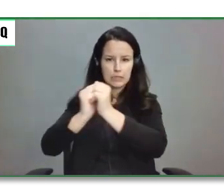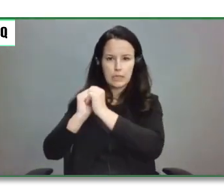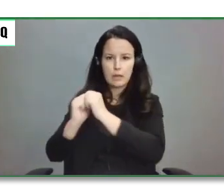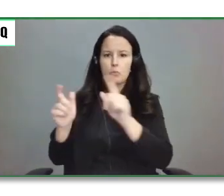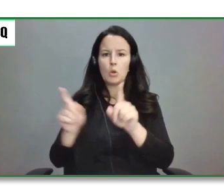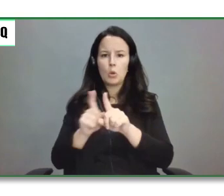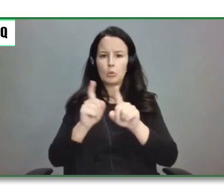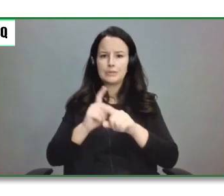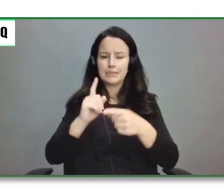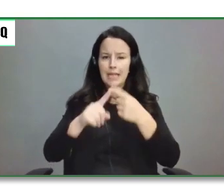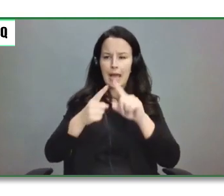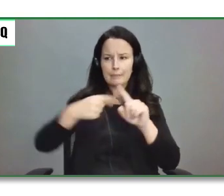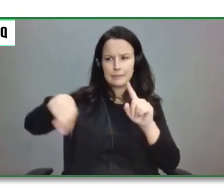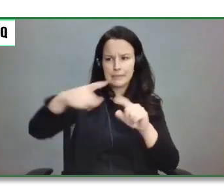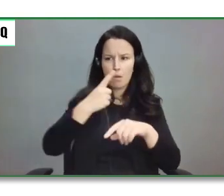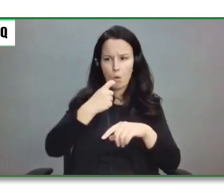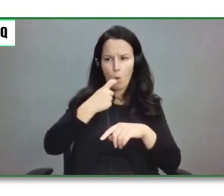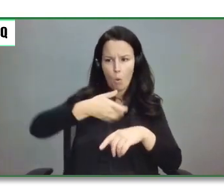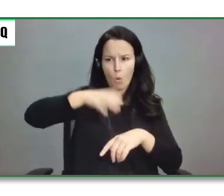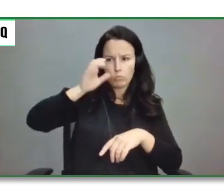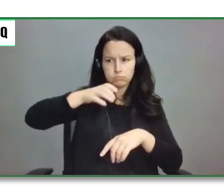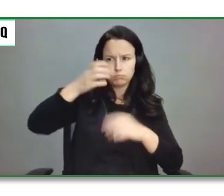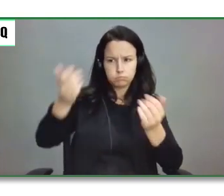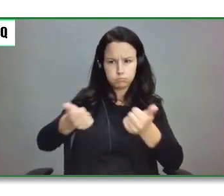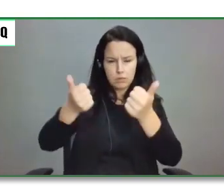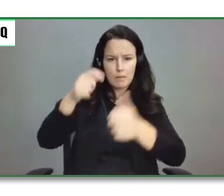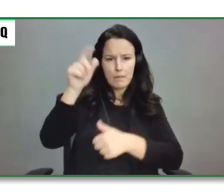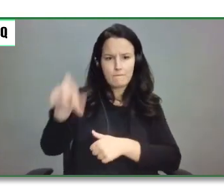de rester hydratés.